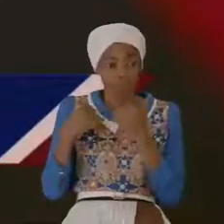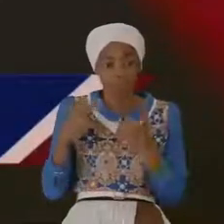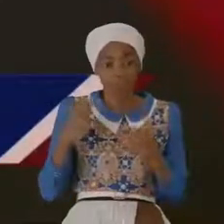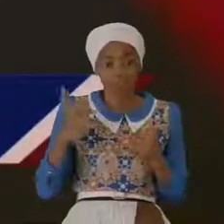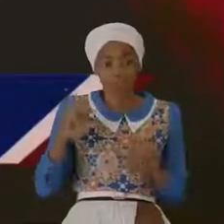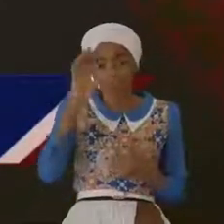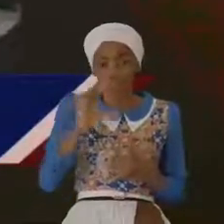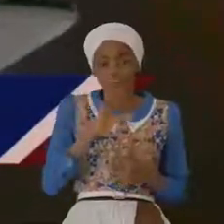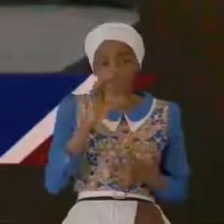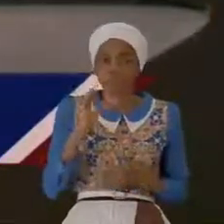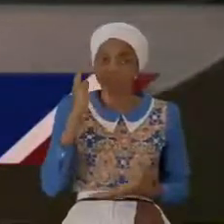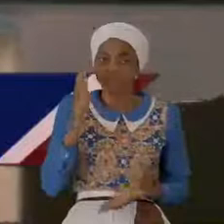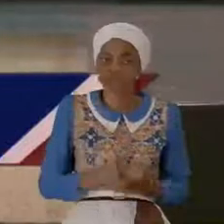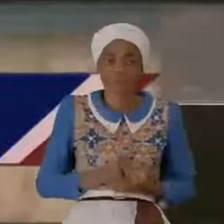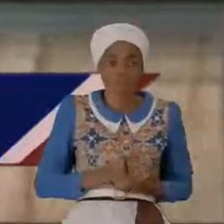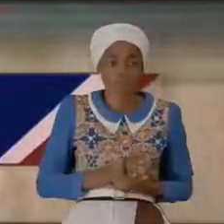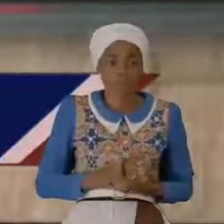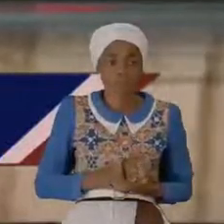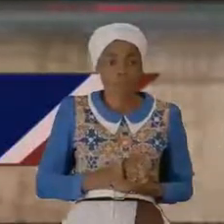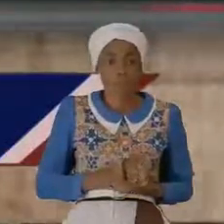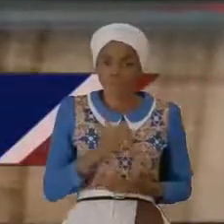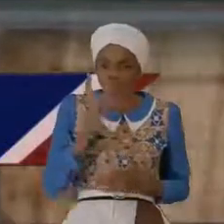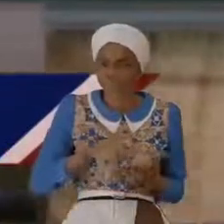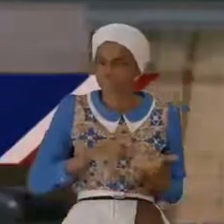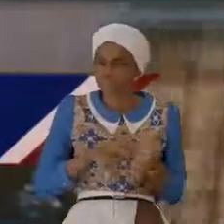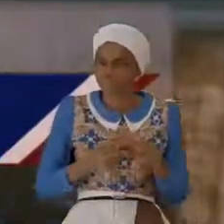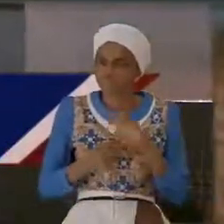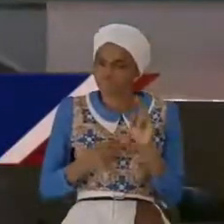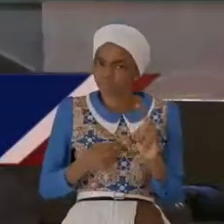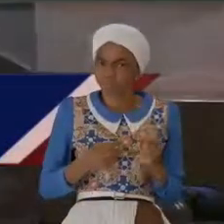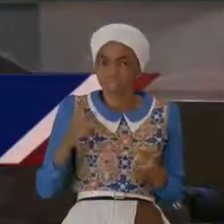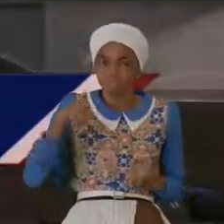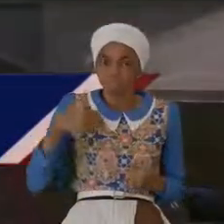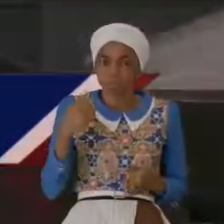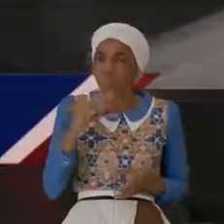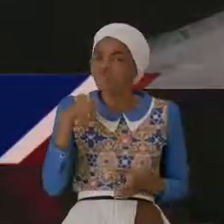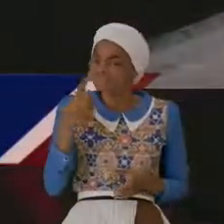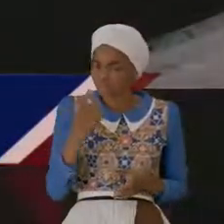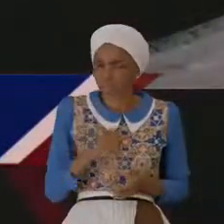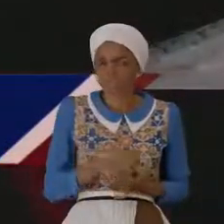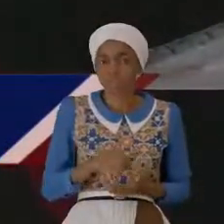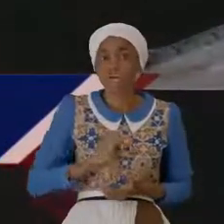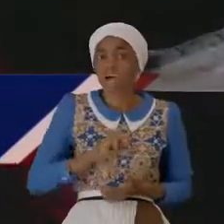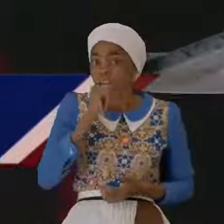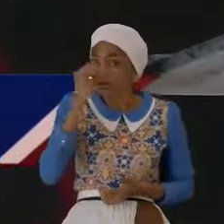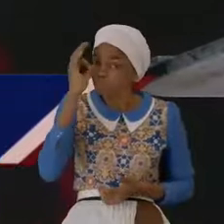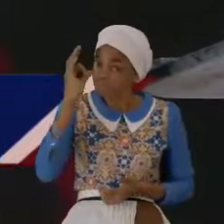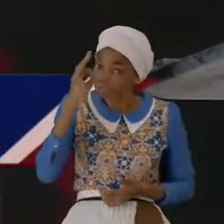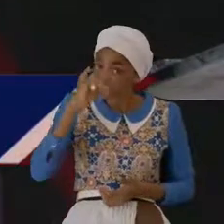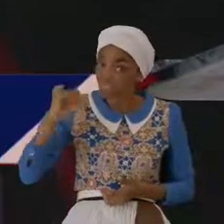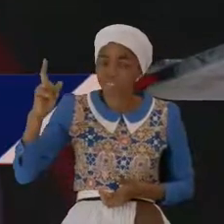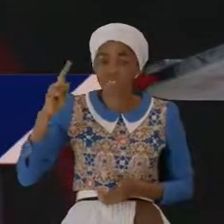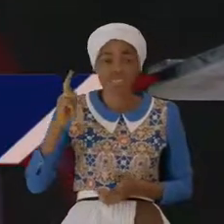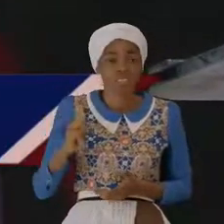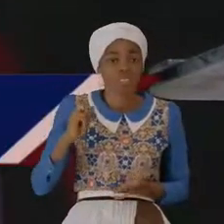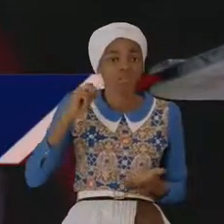Le scandale de la croix a donc disparu. Qu'est-ce que cela veut dire? L'apôtre Paul dit que je prêche la croix